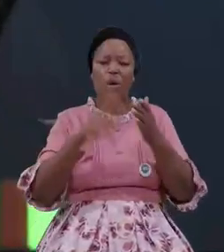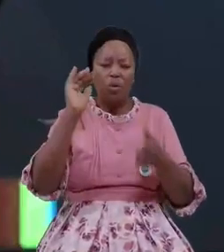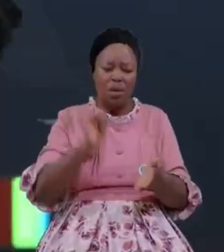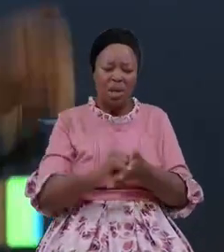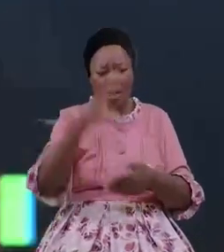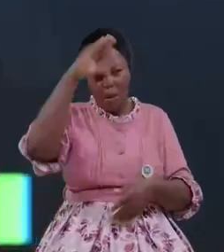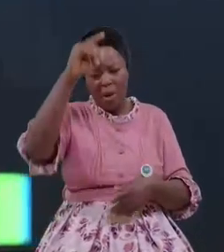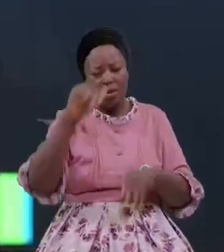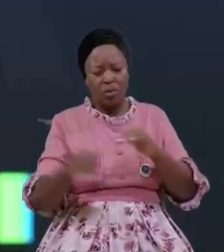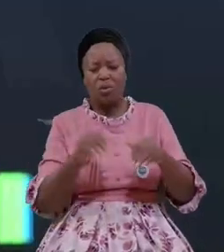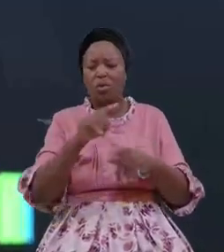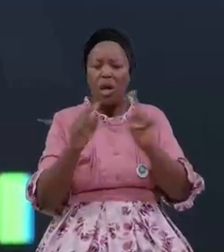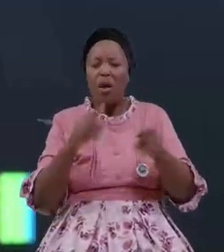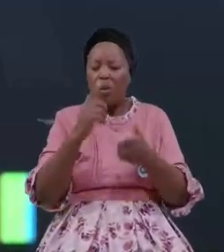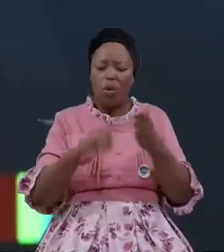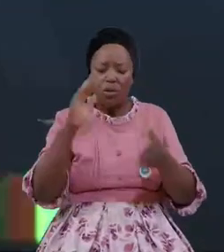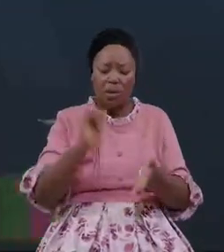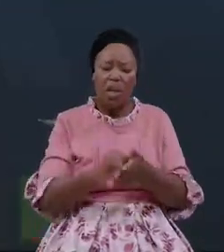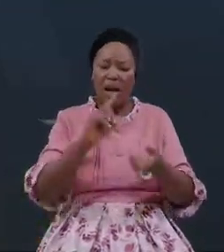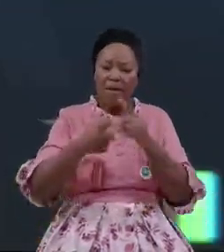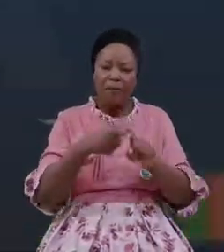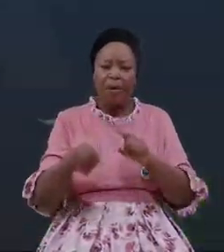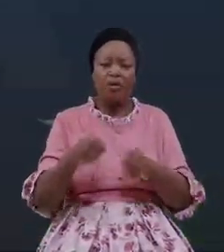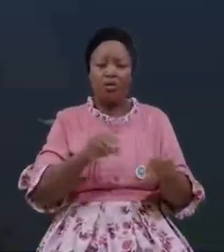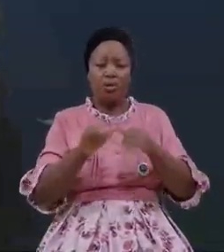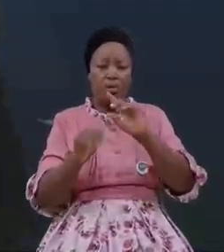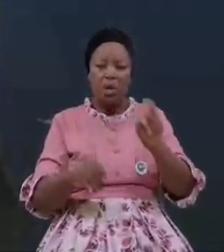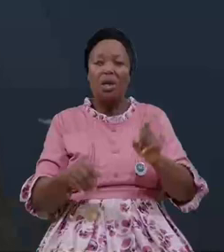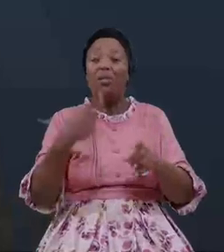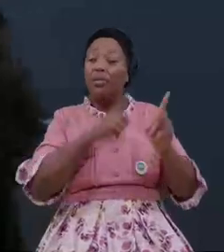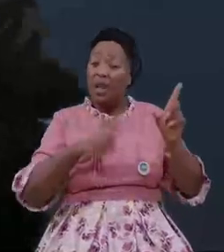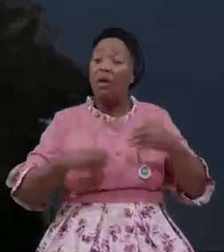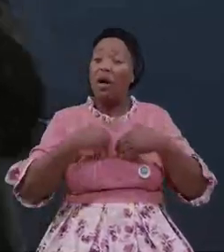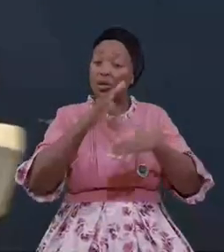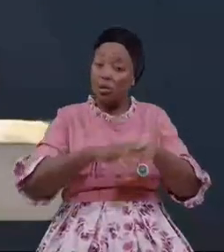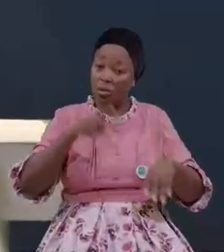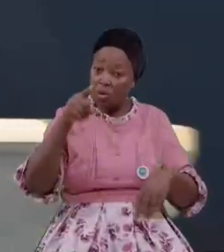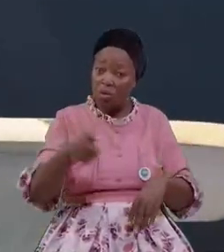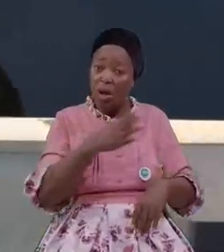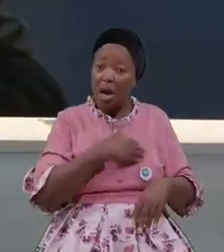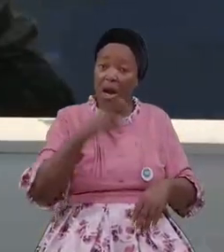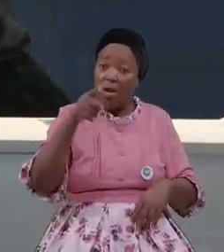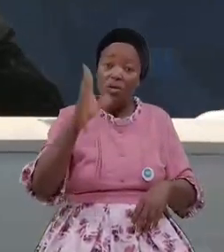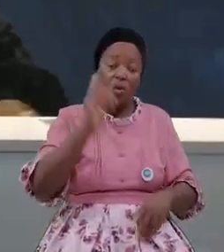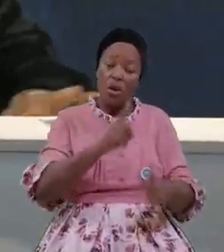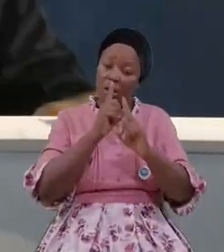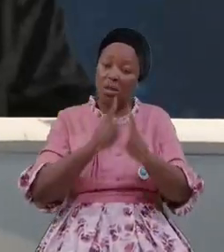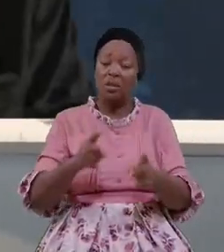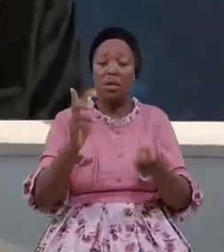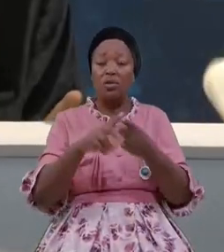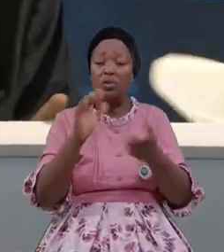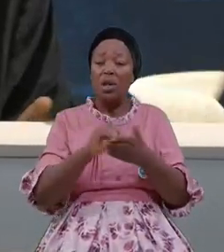qu'est-ce qu'il va faire l'ami là qu'est-ce qu'il va faire le Seigneur t'a appelé et tu vas répondre à